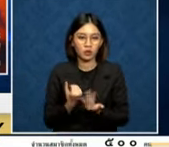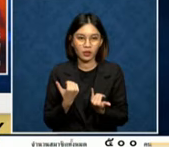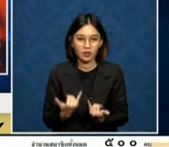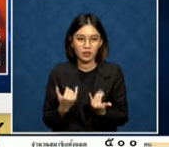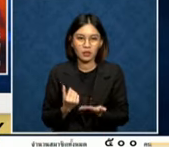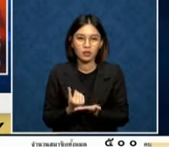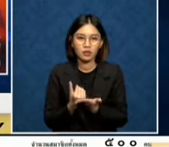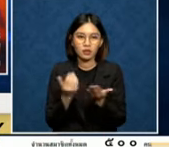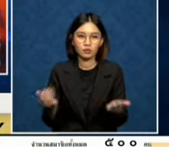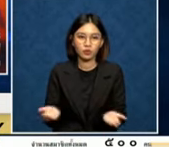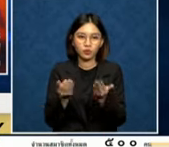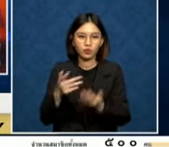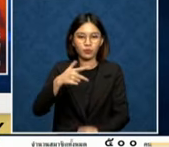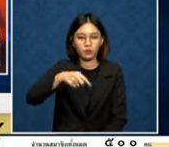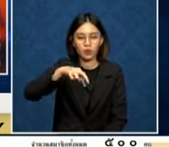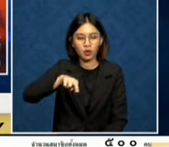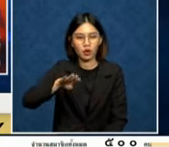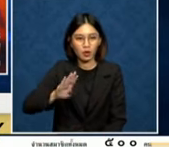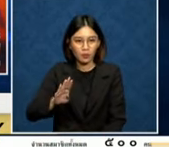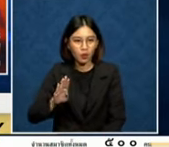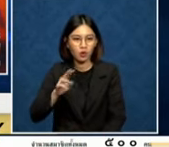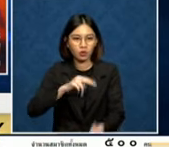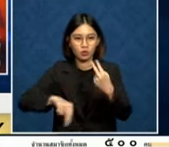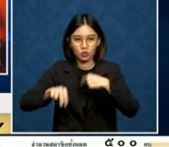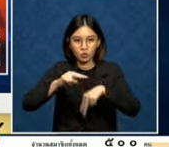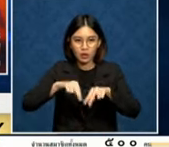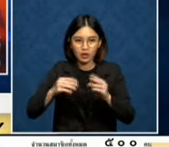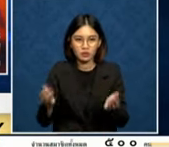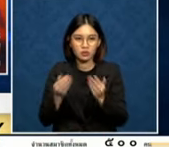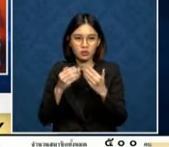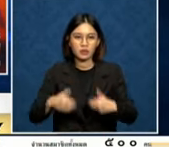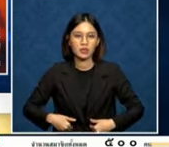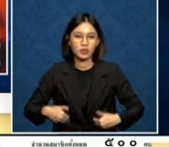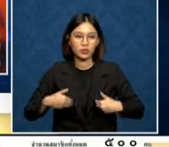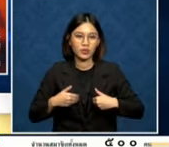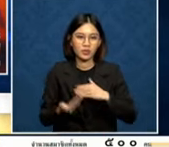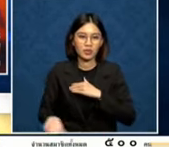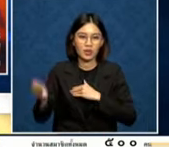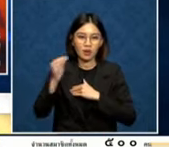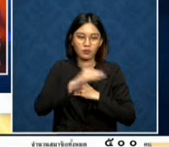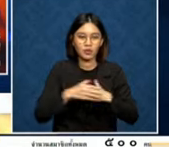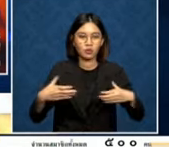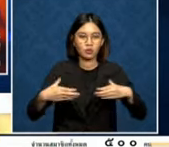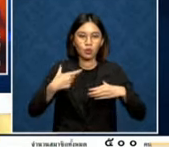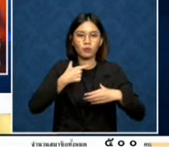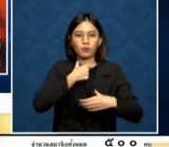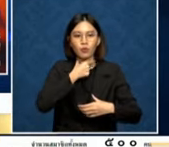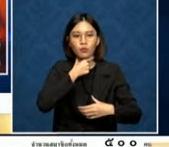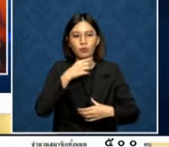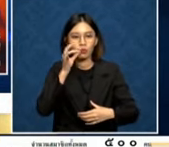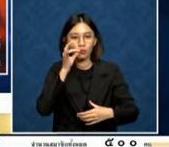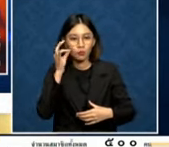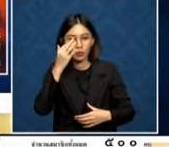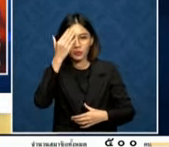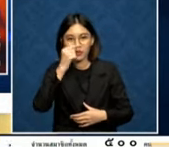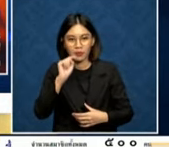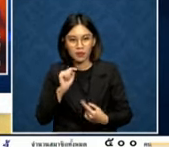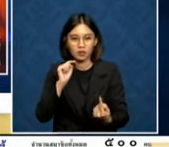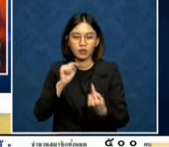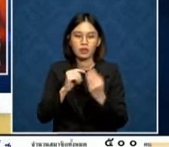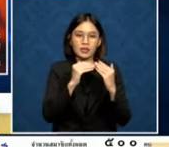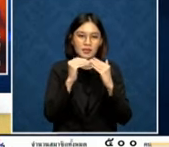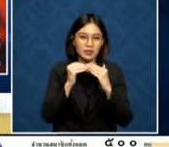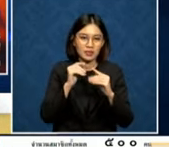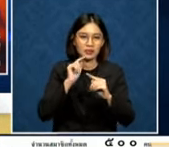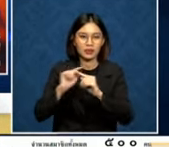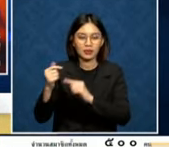ครับพรบคุ้มครองนะครับและส่งเสริมวิถีชาติพันธุ์ครับเพื่อให้พี่น้องชาติพันธุ์เนี่ยนะครับได้เข้าถึงสิทธิ